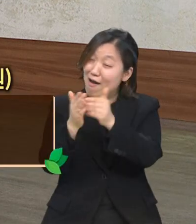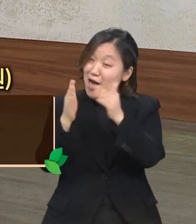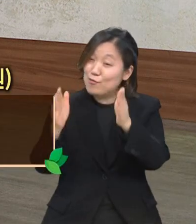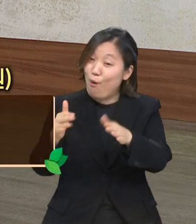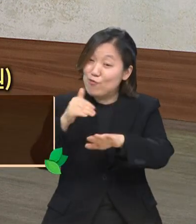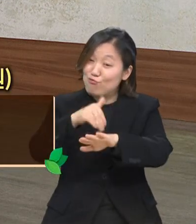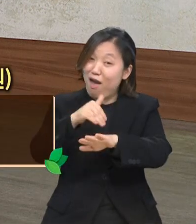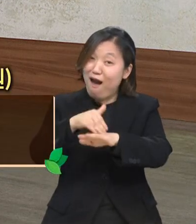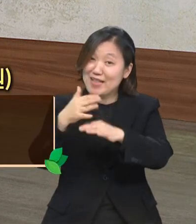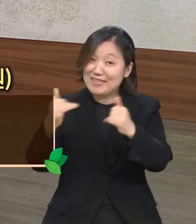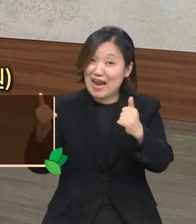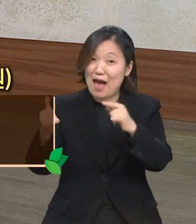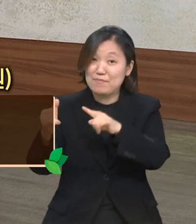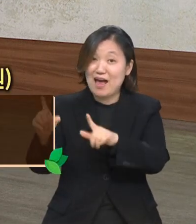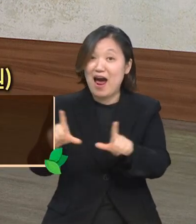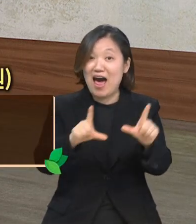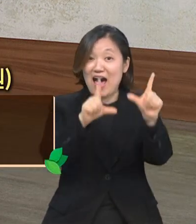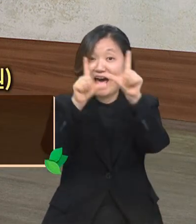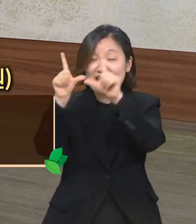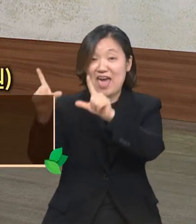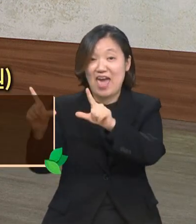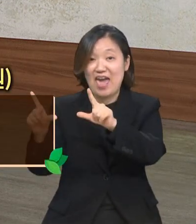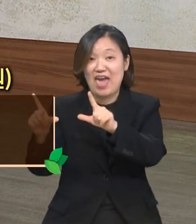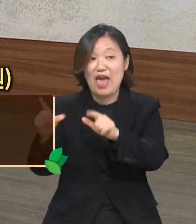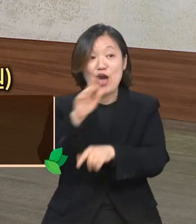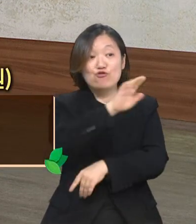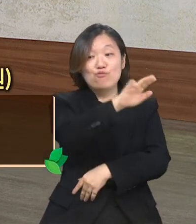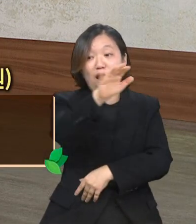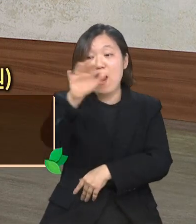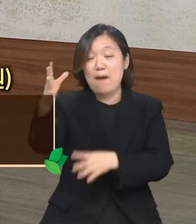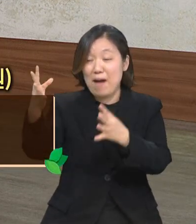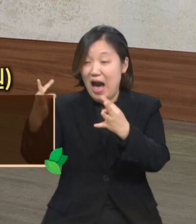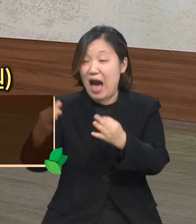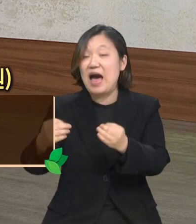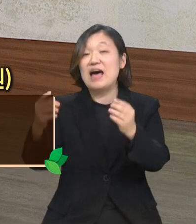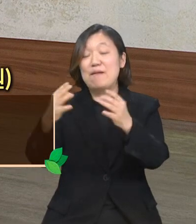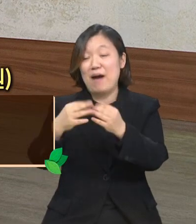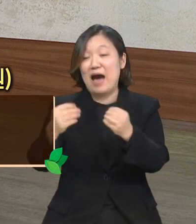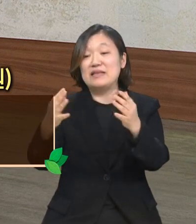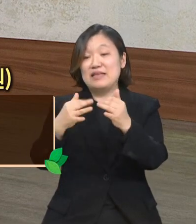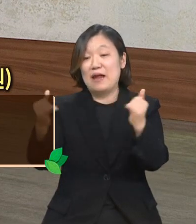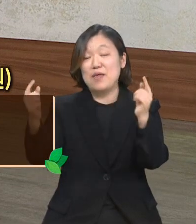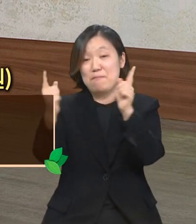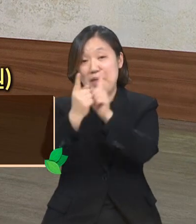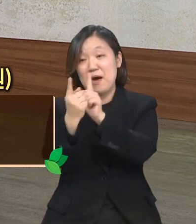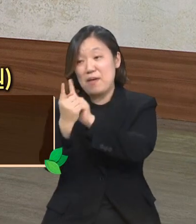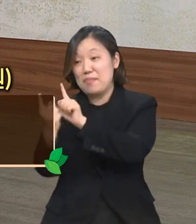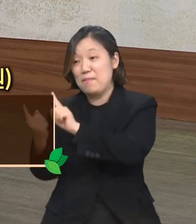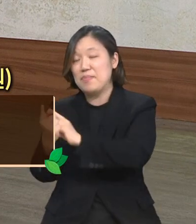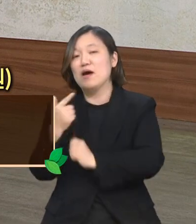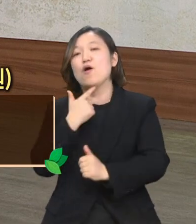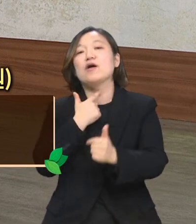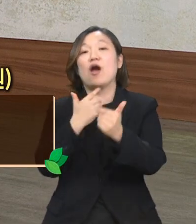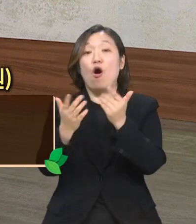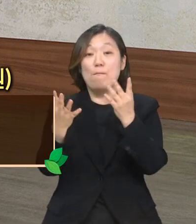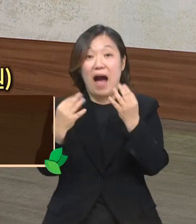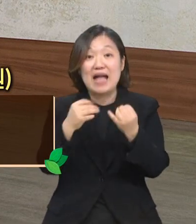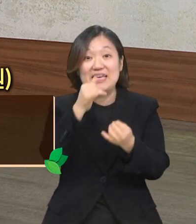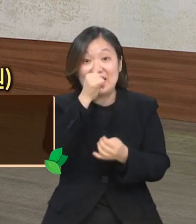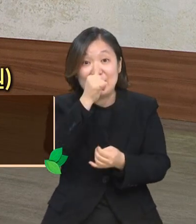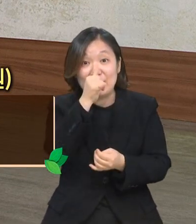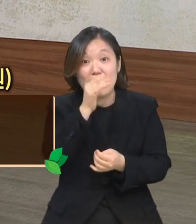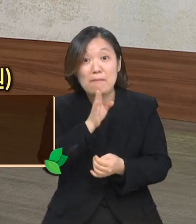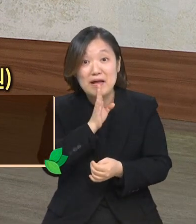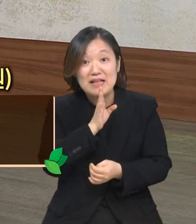이렇게 살아오시면서 주변에 수많은 사람들을 만나고 경험하고 이렇게